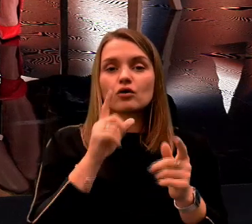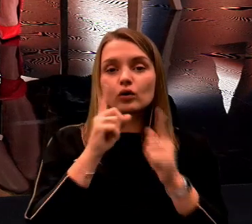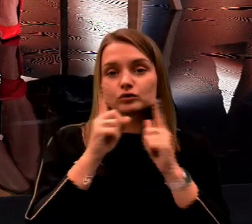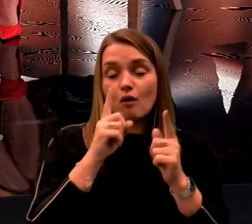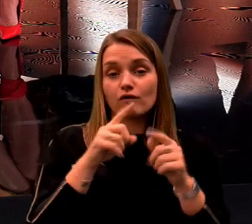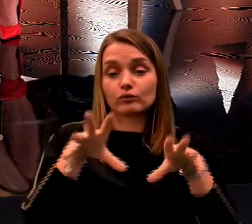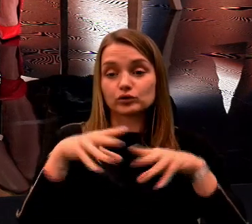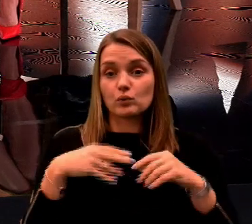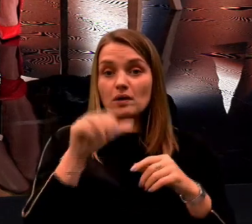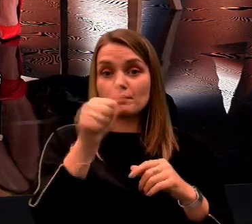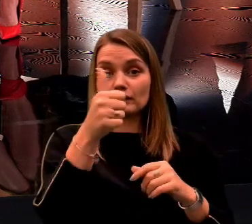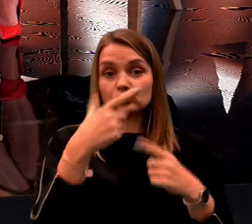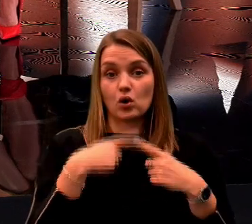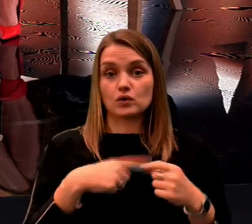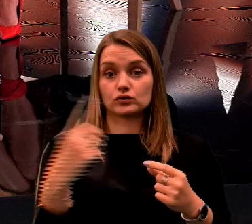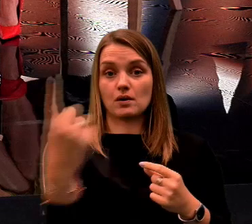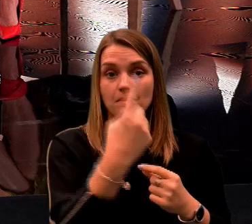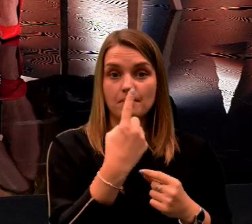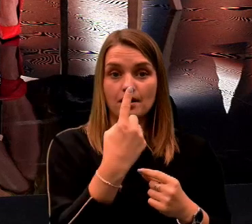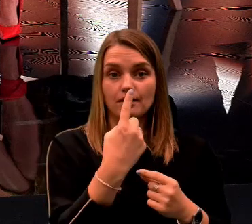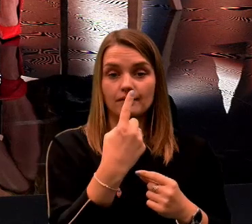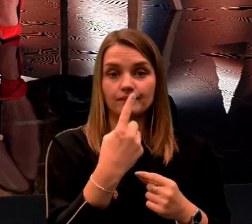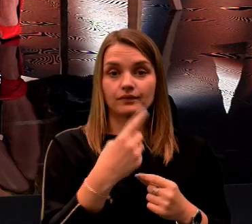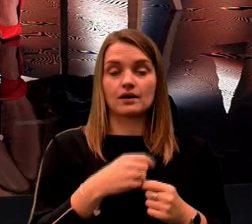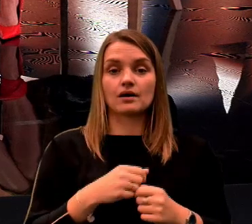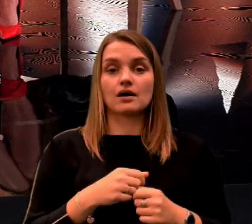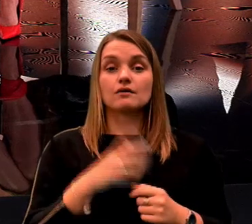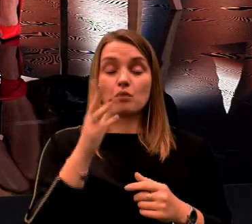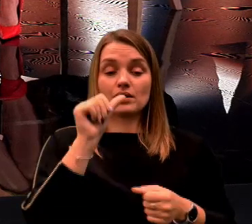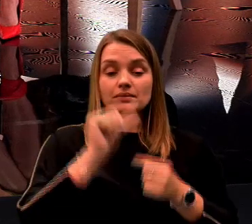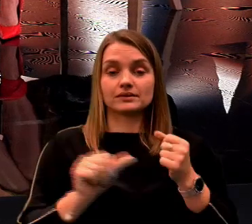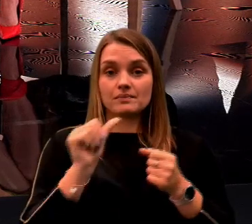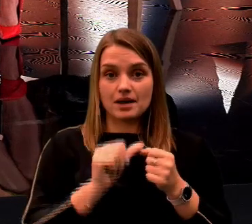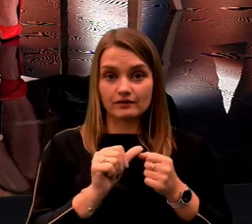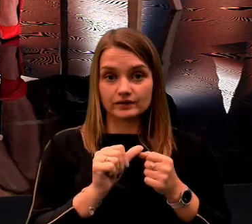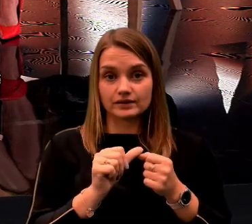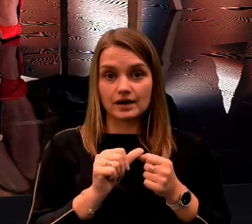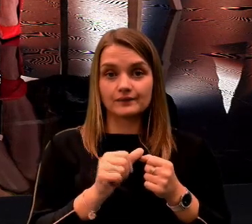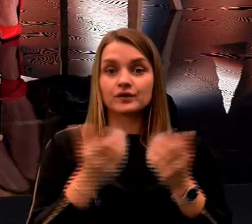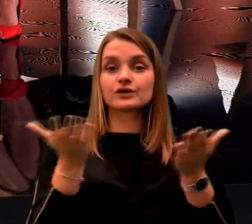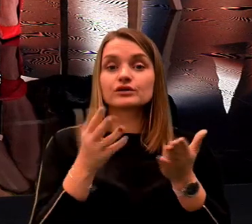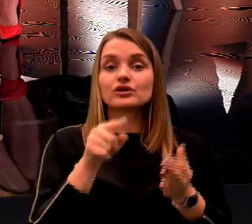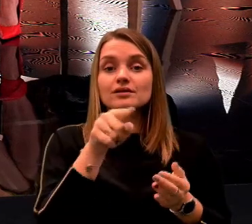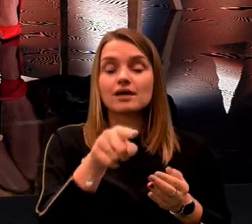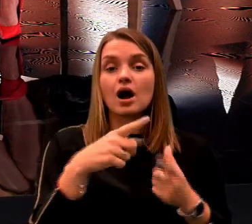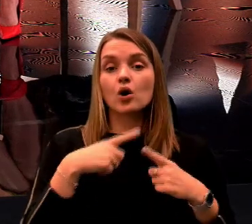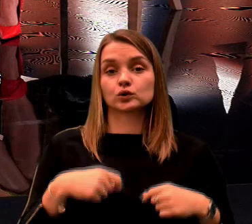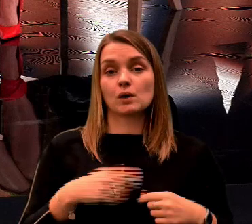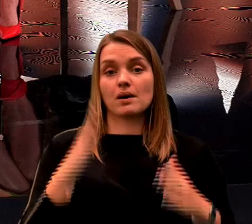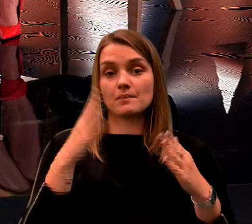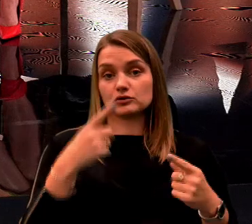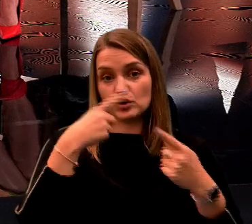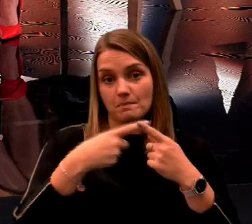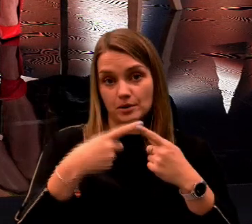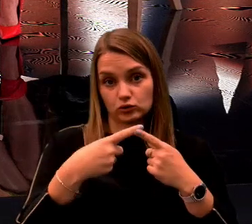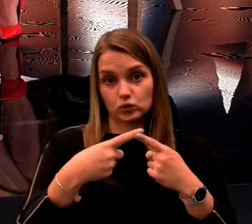pierwszą osobę, która przyszła na rozmowę. Następnie sprawdza się, gdzie ta osoba będzie pasować. Czyli